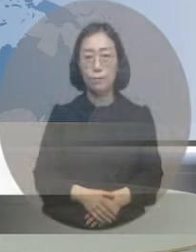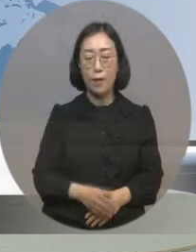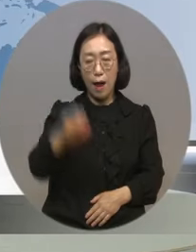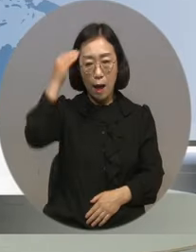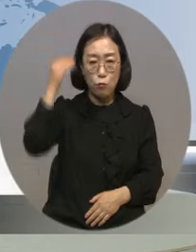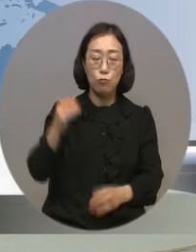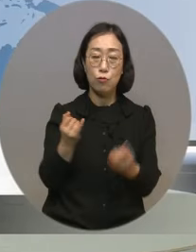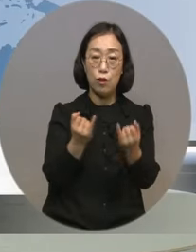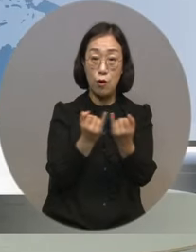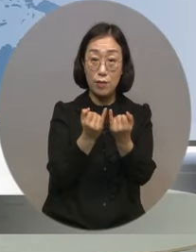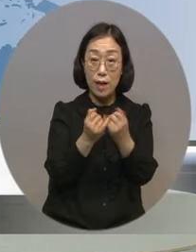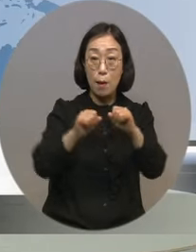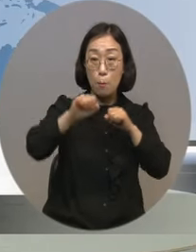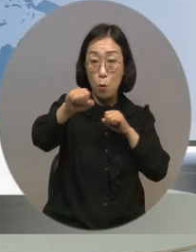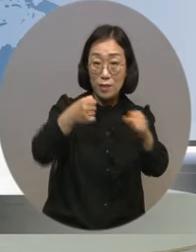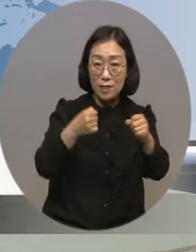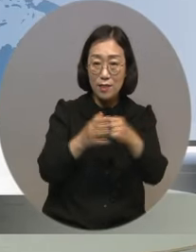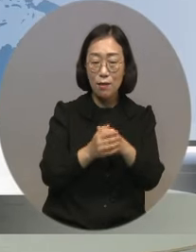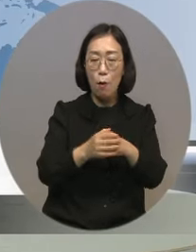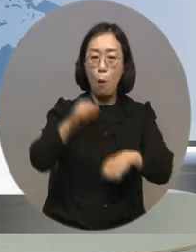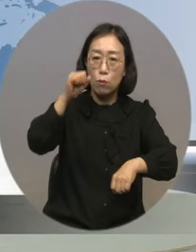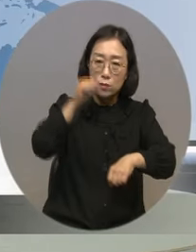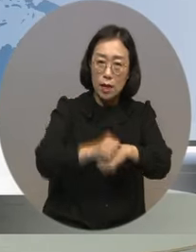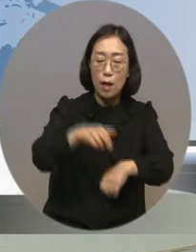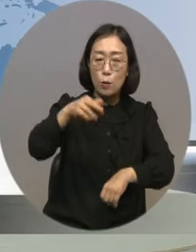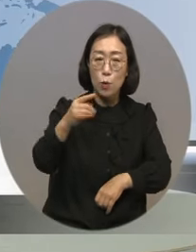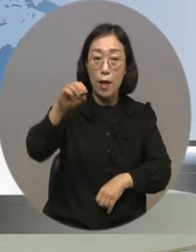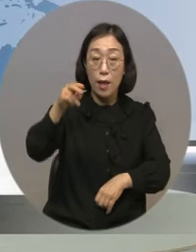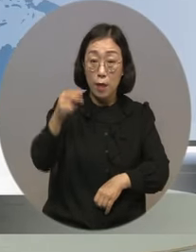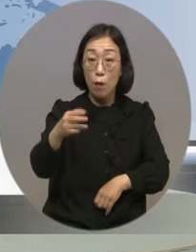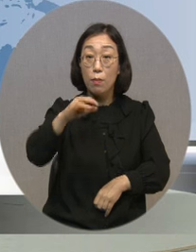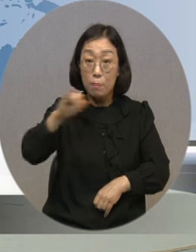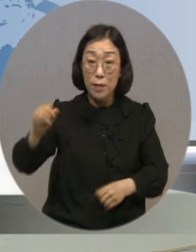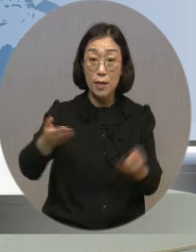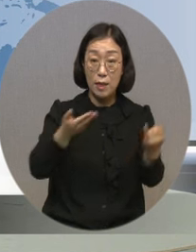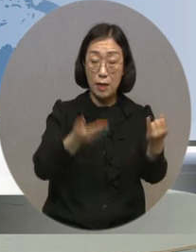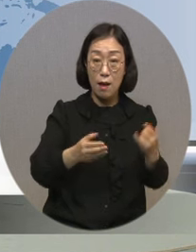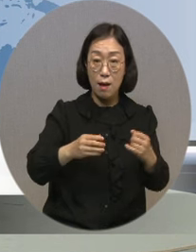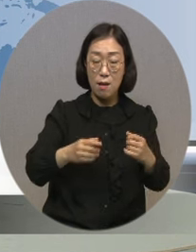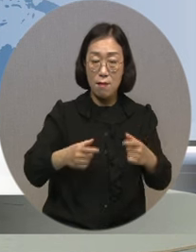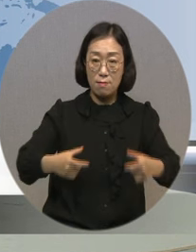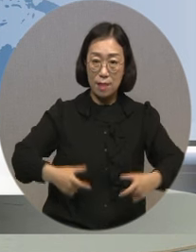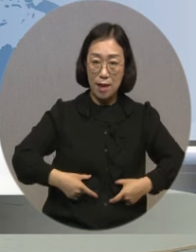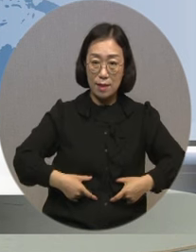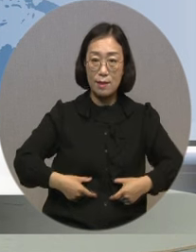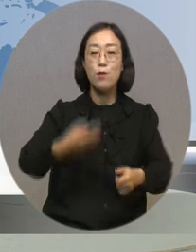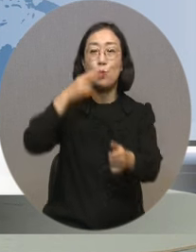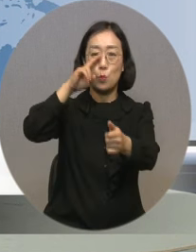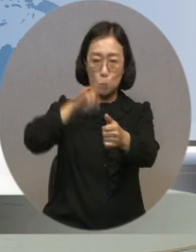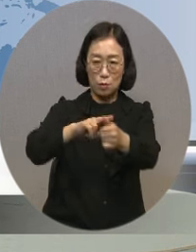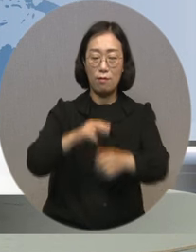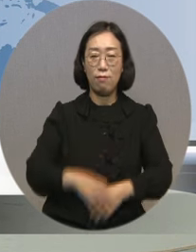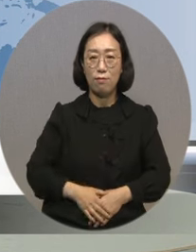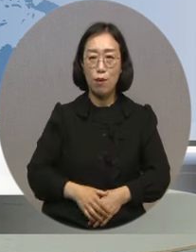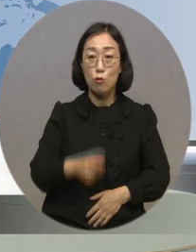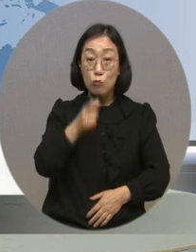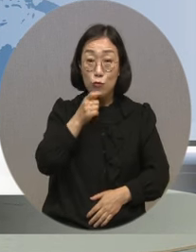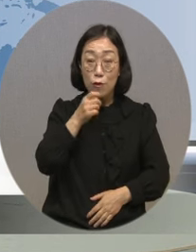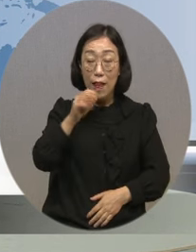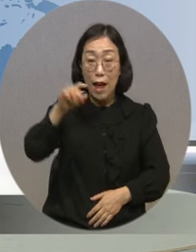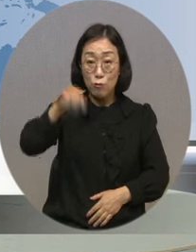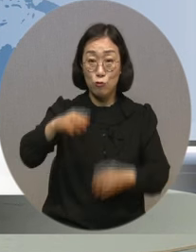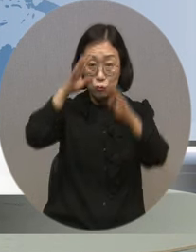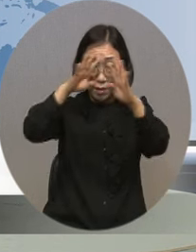한국 여자 복싱의 레전드로 불리우는 최현미 선수가 세계 타이틀 석권에 도전합니다. 경기도 수원